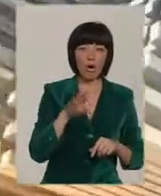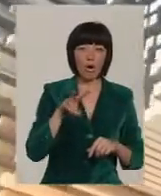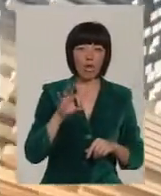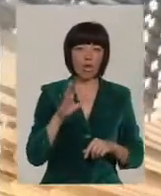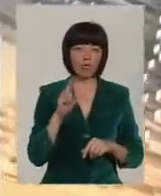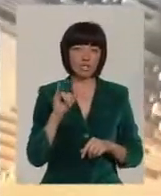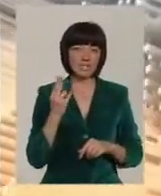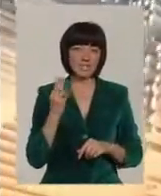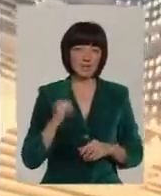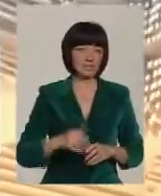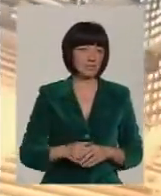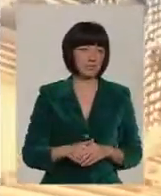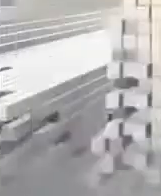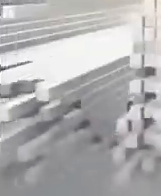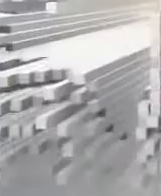купаюся.